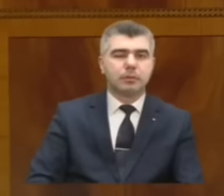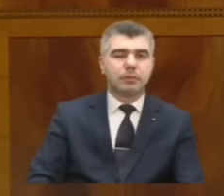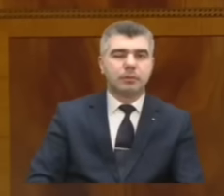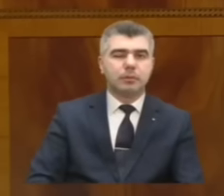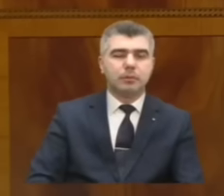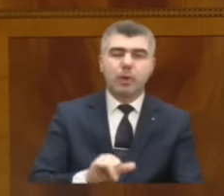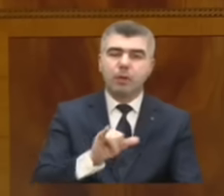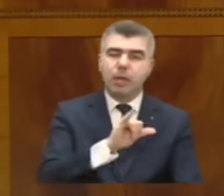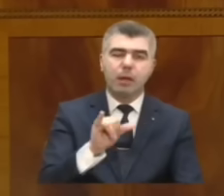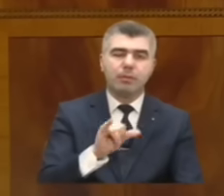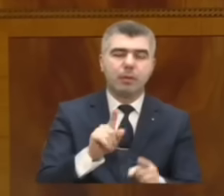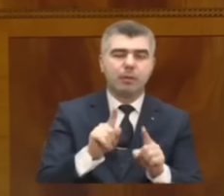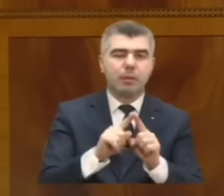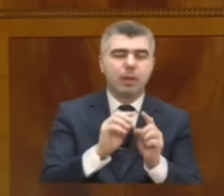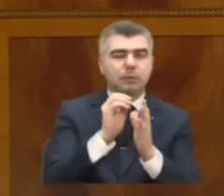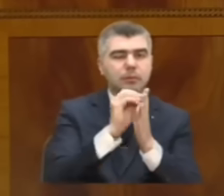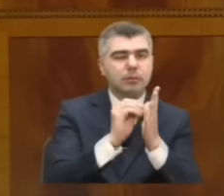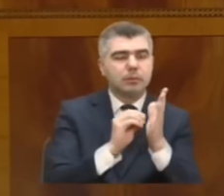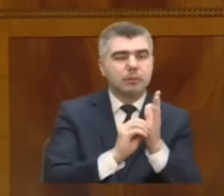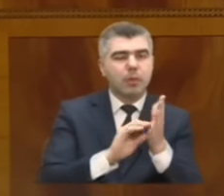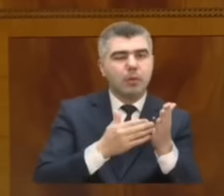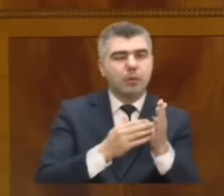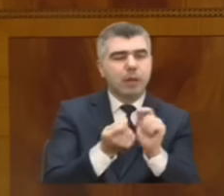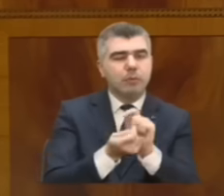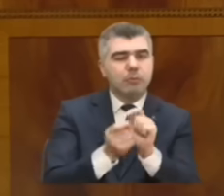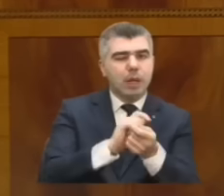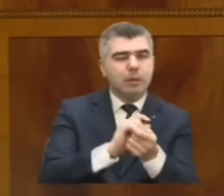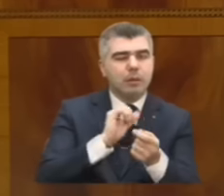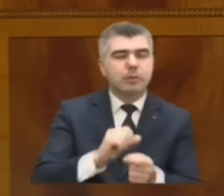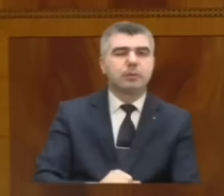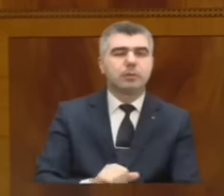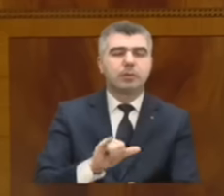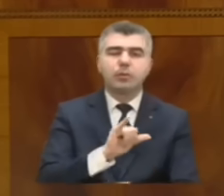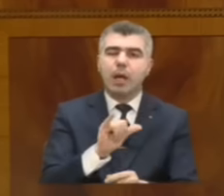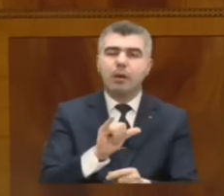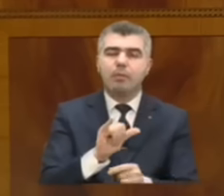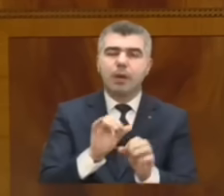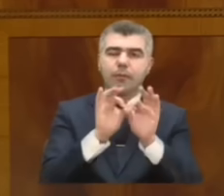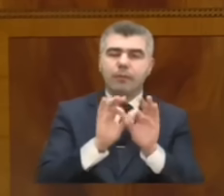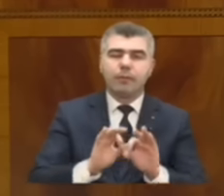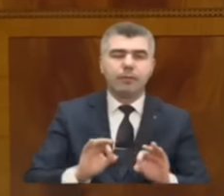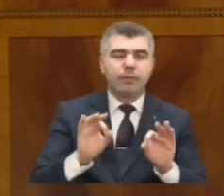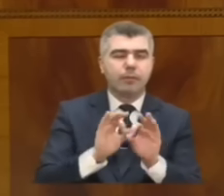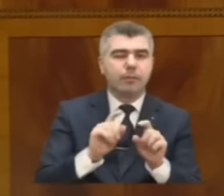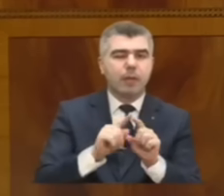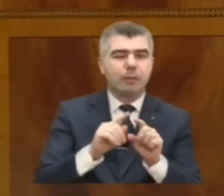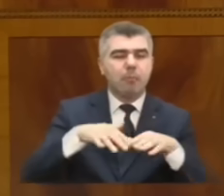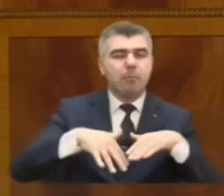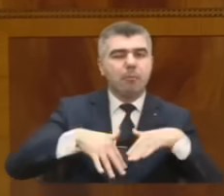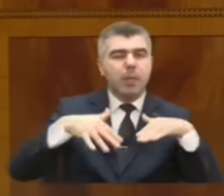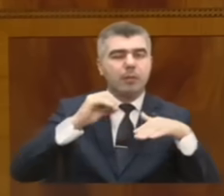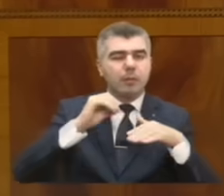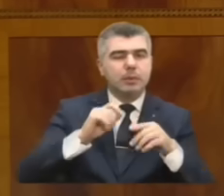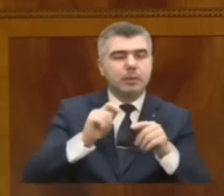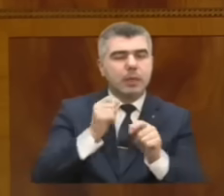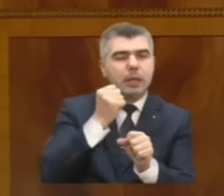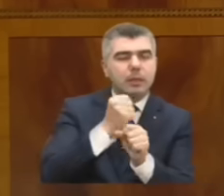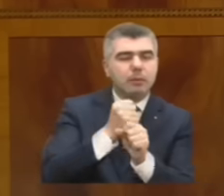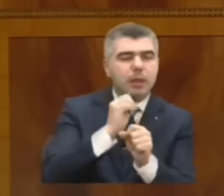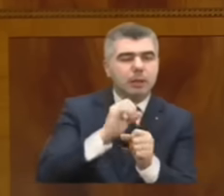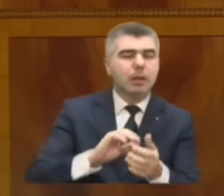فليس بهذه الطريقة وبمعطيات محينة وبمعطيات غير محينة سنتمكن كنواب للأمة من القيام